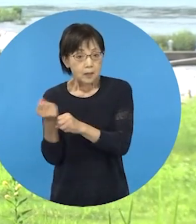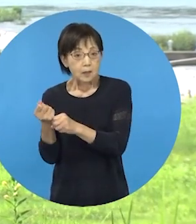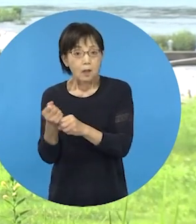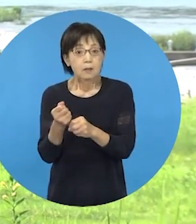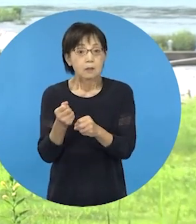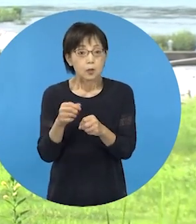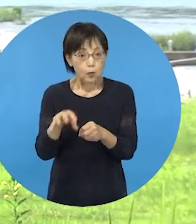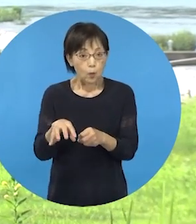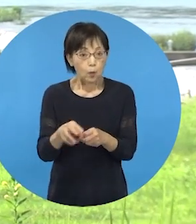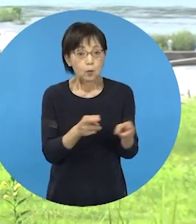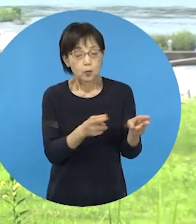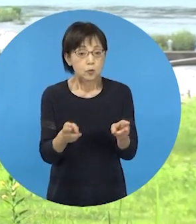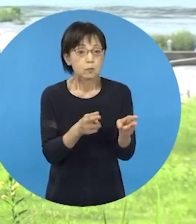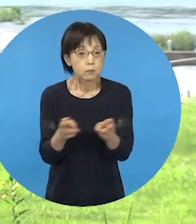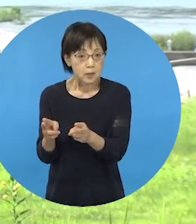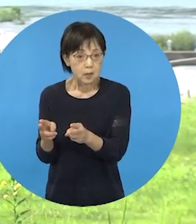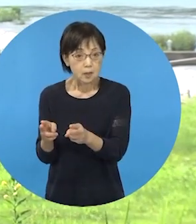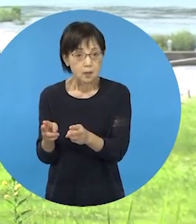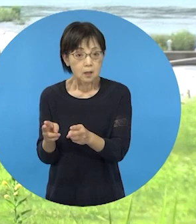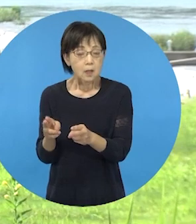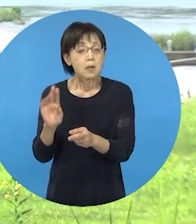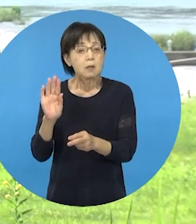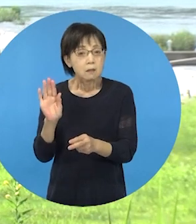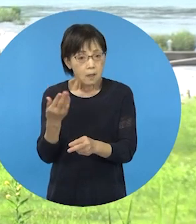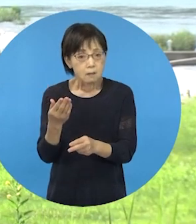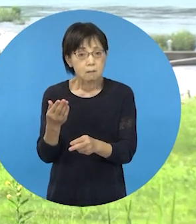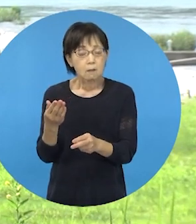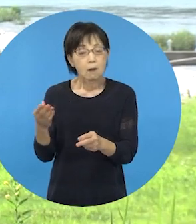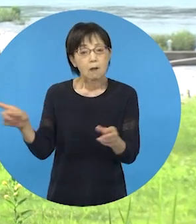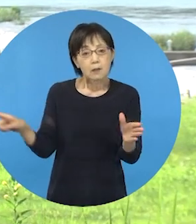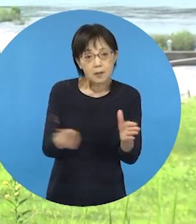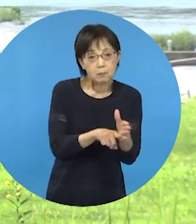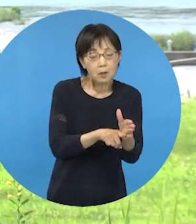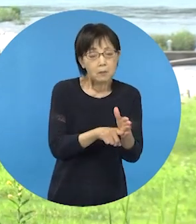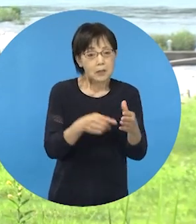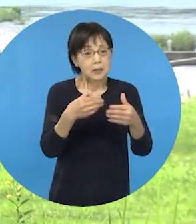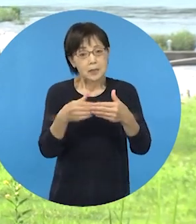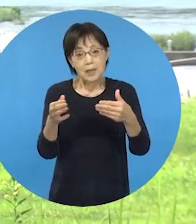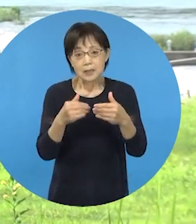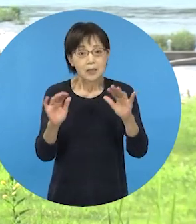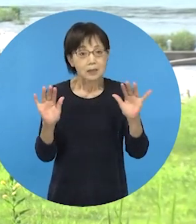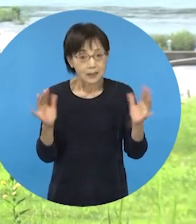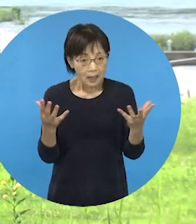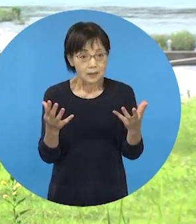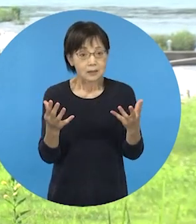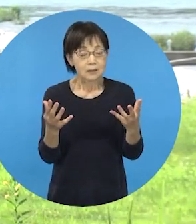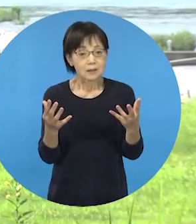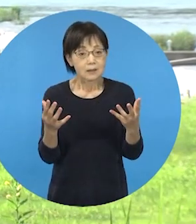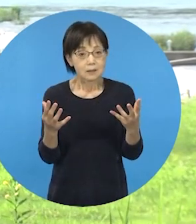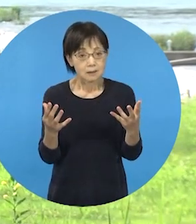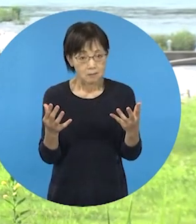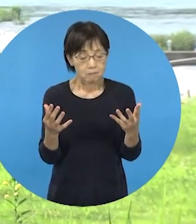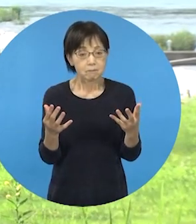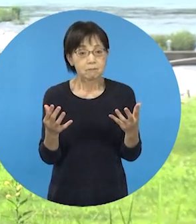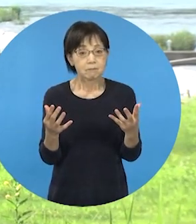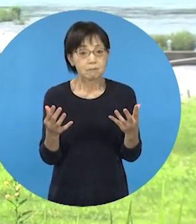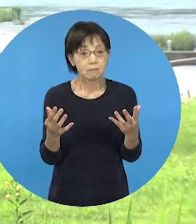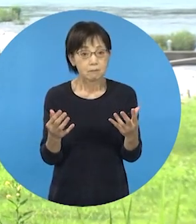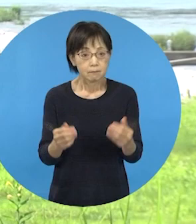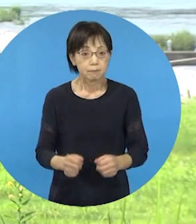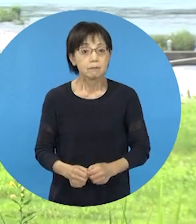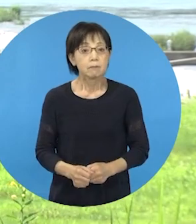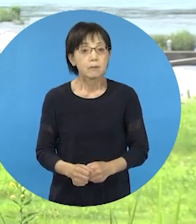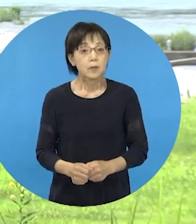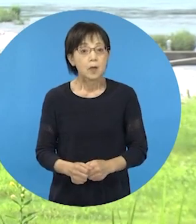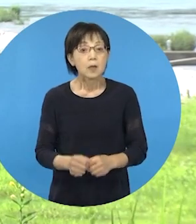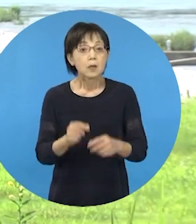設を行いましたが、今回のような大規模な避難所の開設は過去に行ったことが